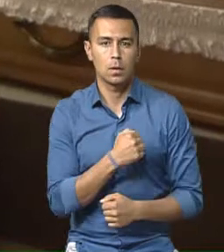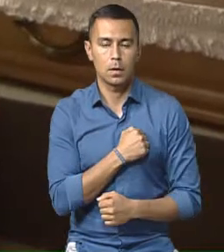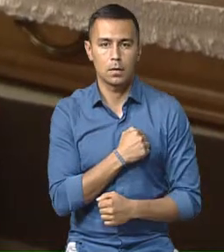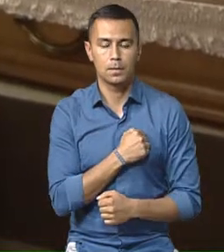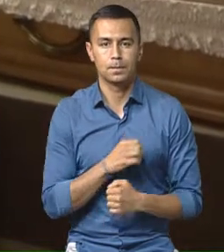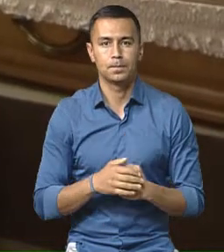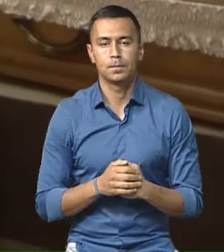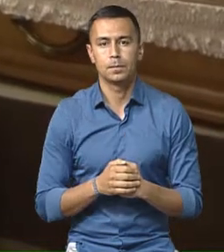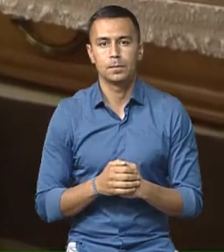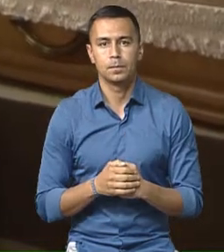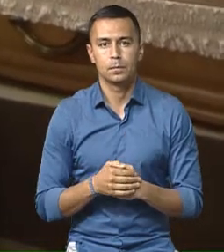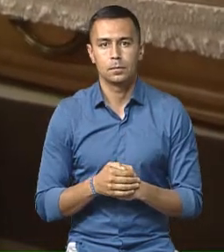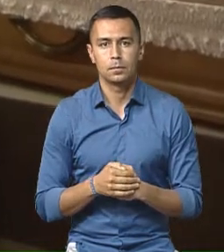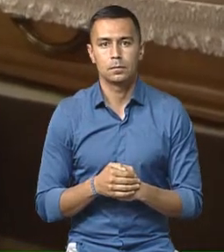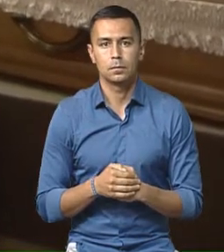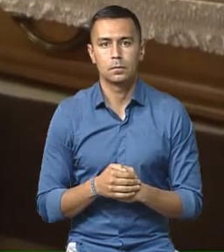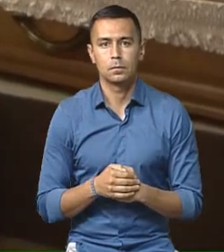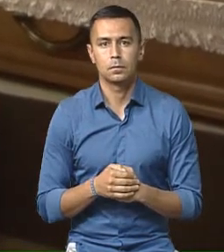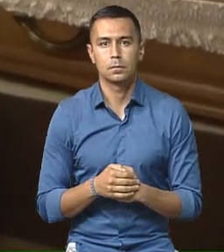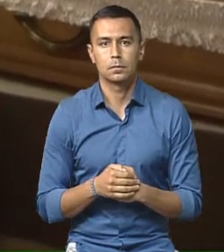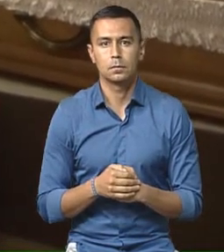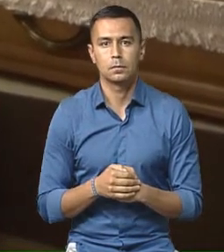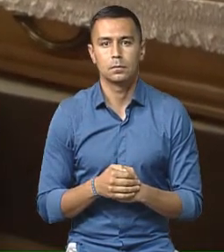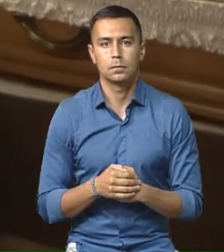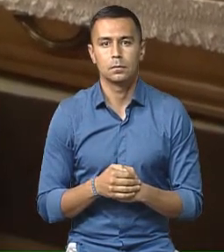Завжди мені повсякчас і навіки